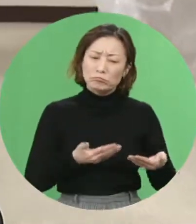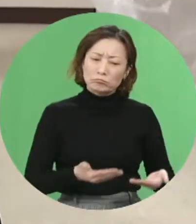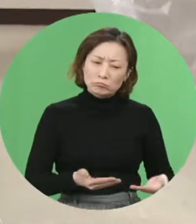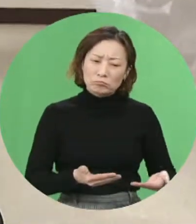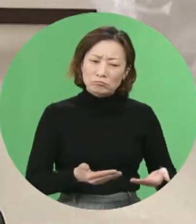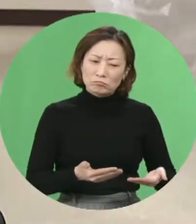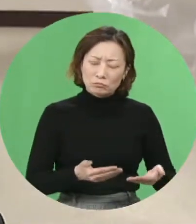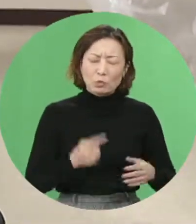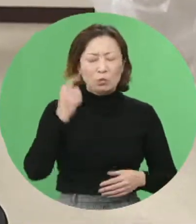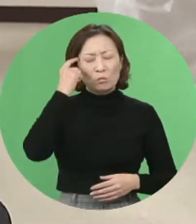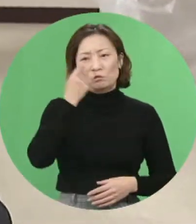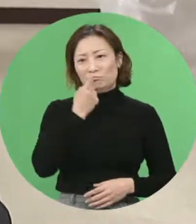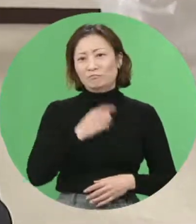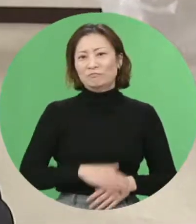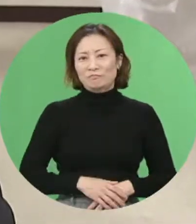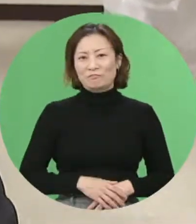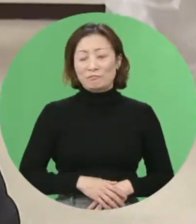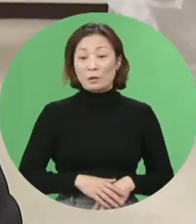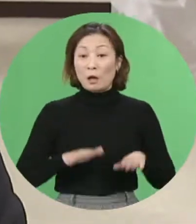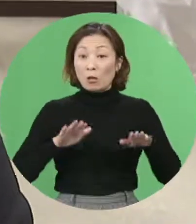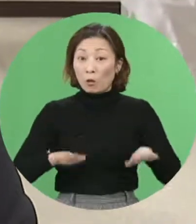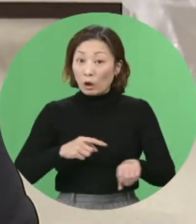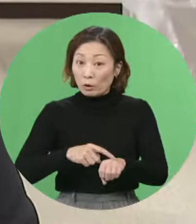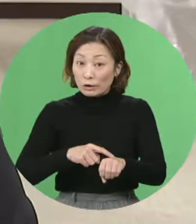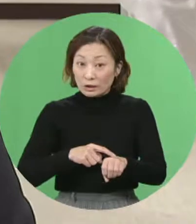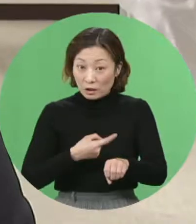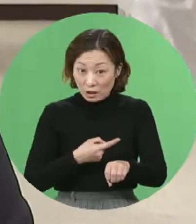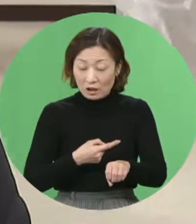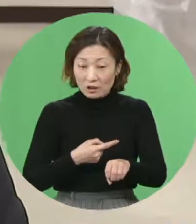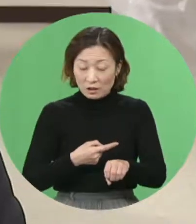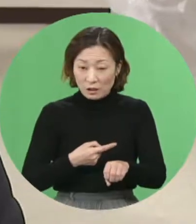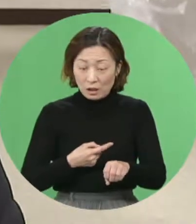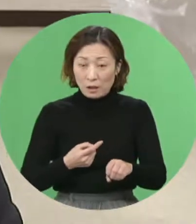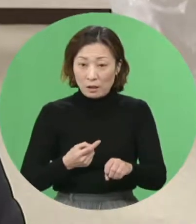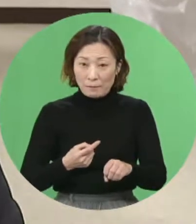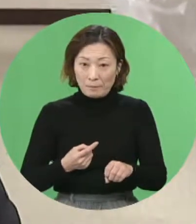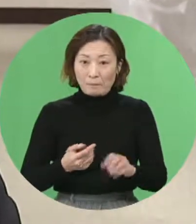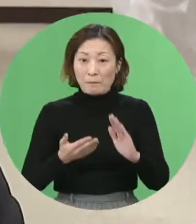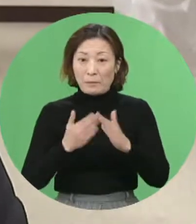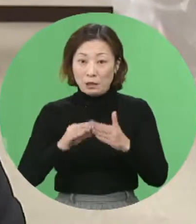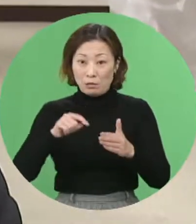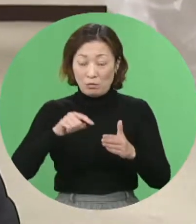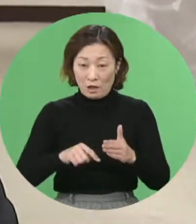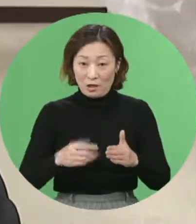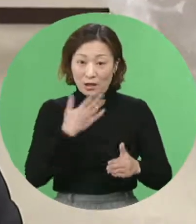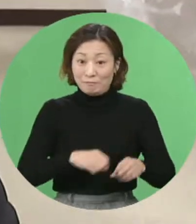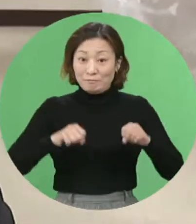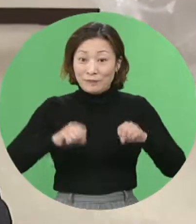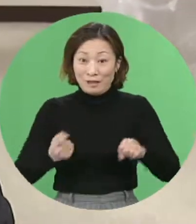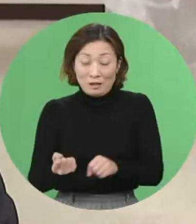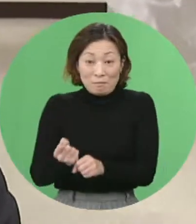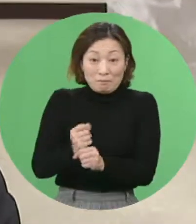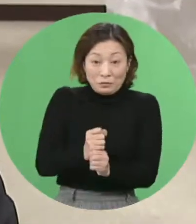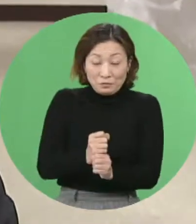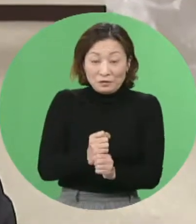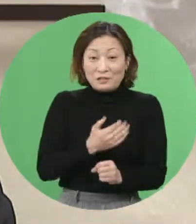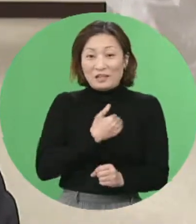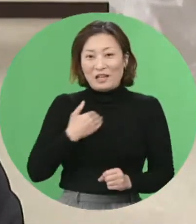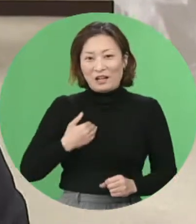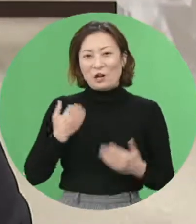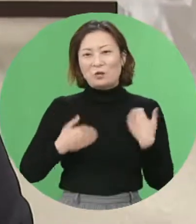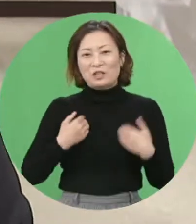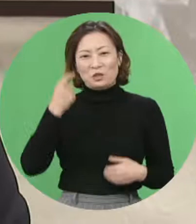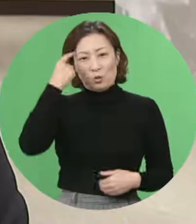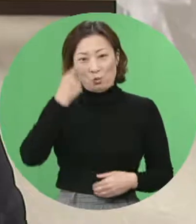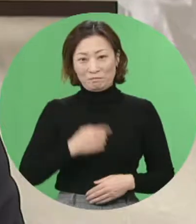ち着いてきてるような感じもするので、これを一つ起爆剤としてより街がちょっと元気づくような形になったら嬉